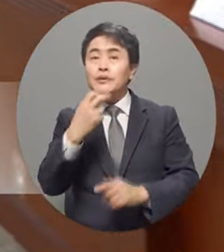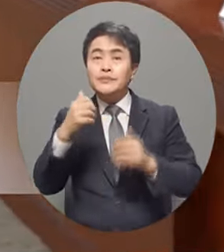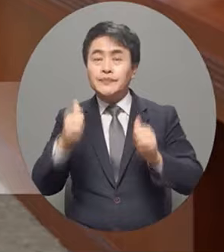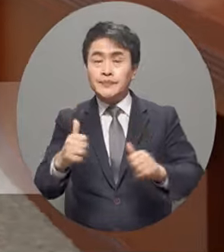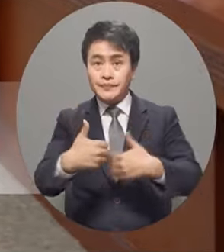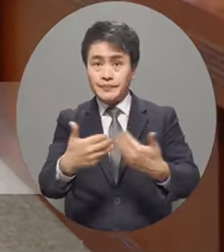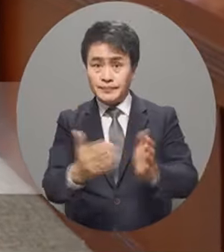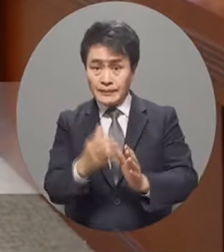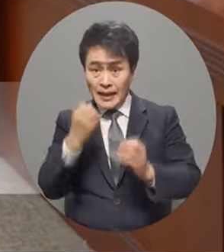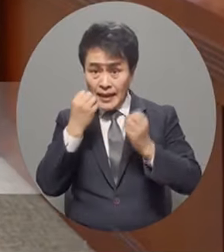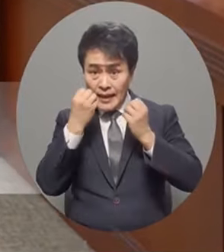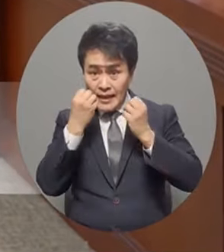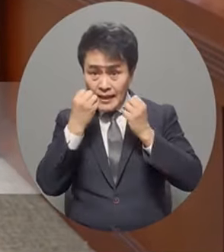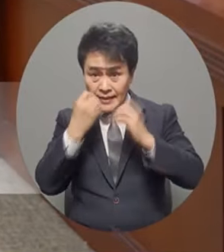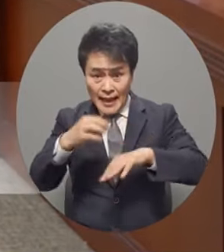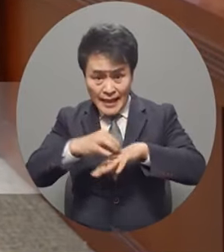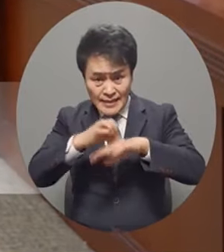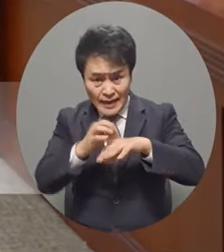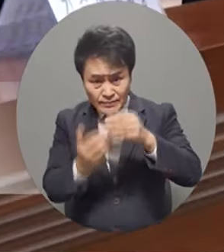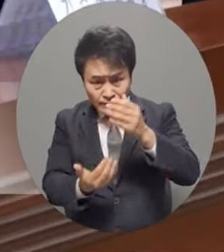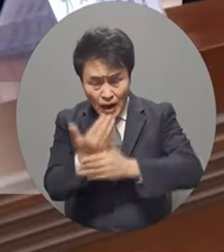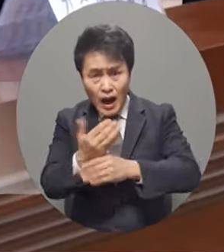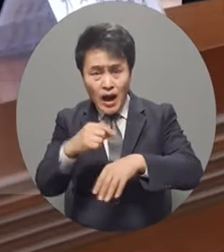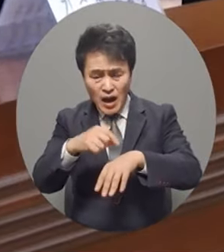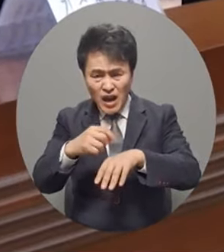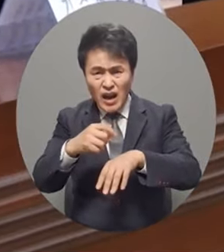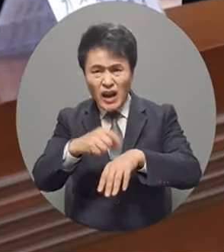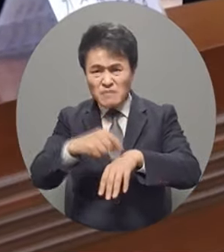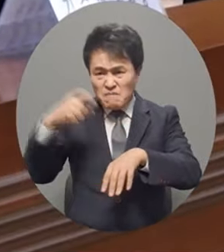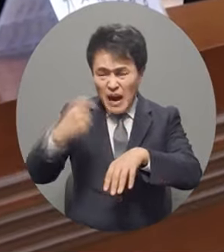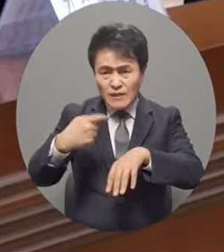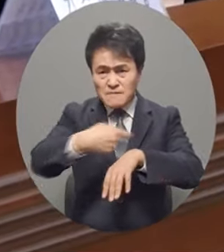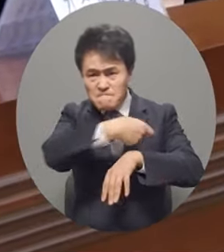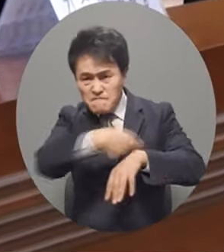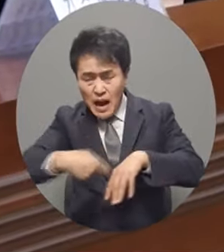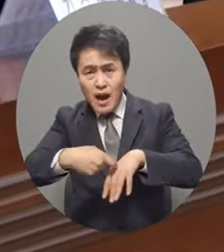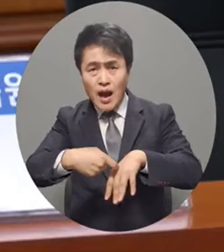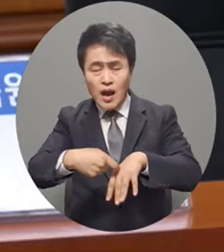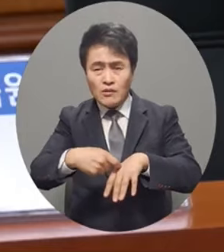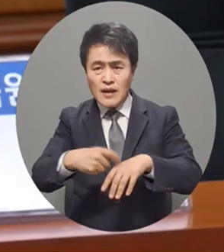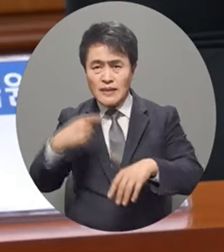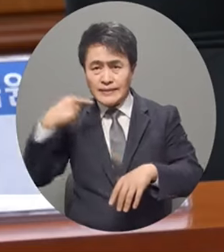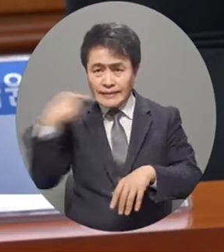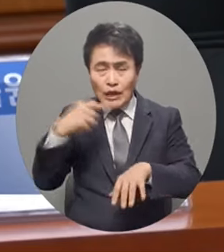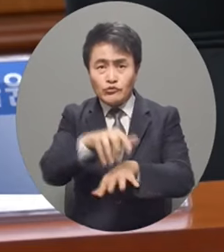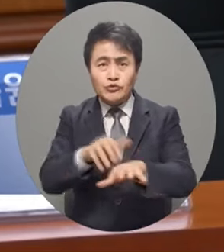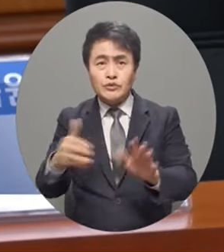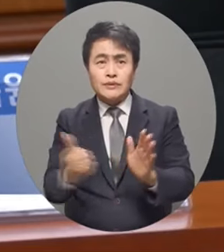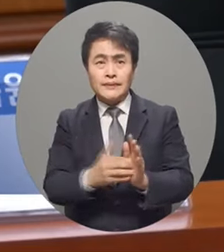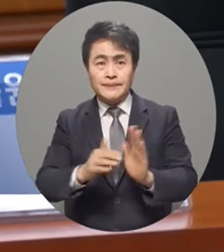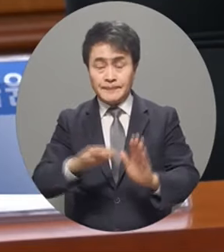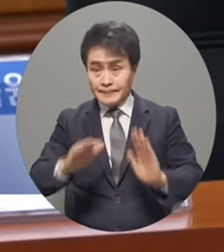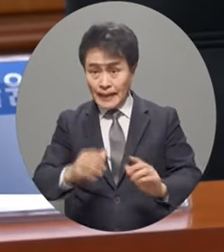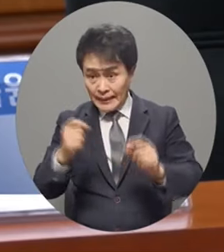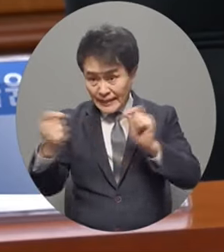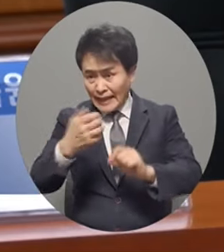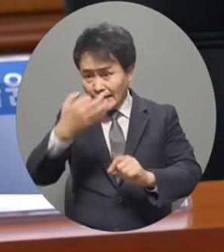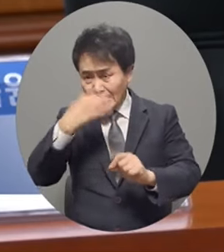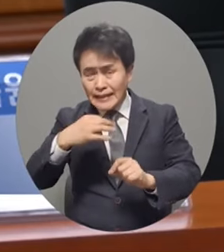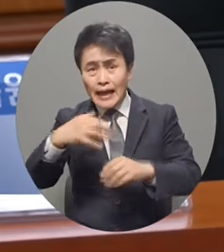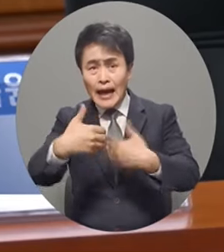새살이 돋으려면 굳은 살을 벗겨야 한다며 강력한 구조조정을 예고했습니다. 단기적인